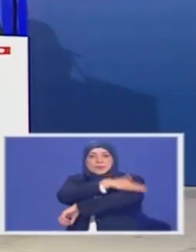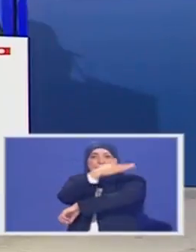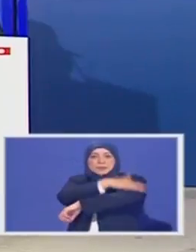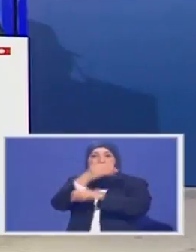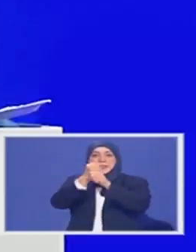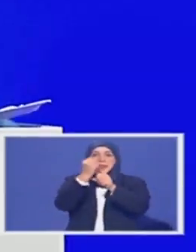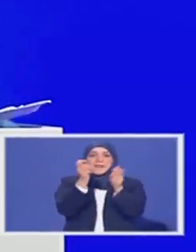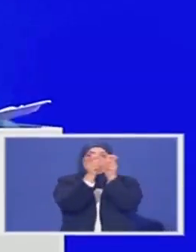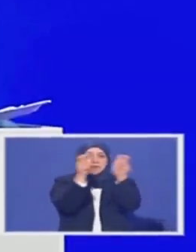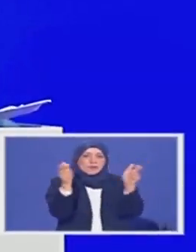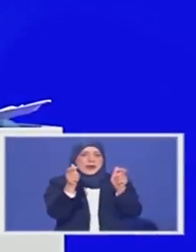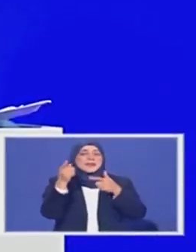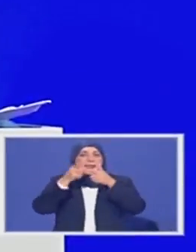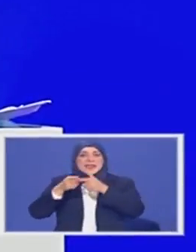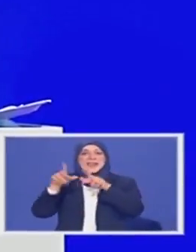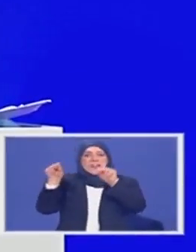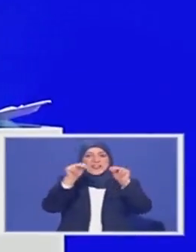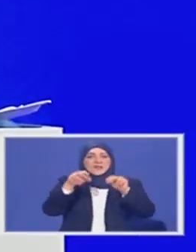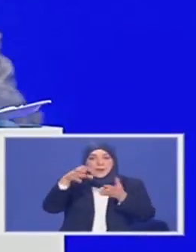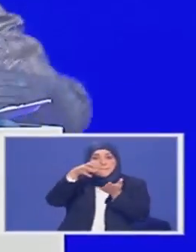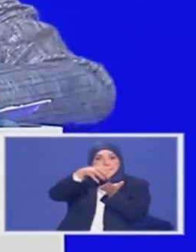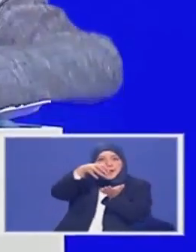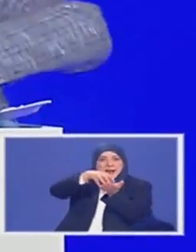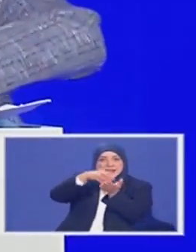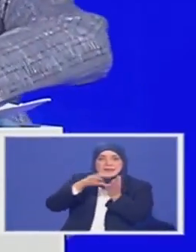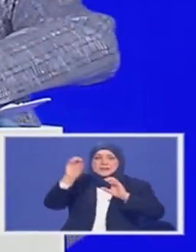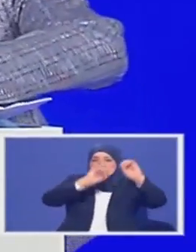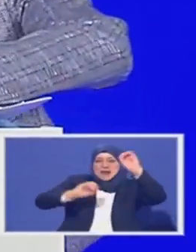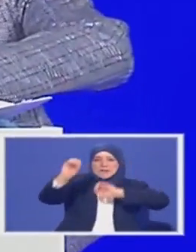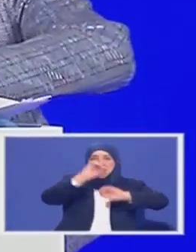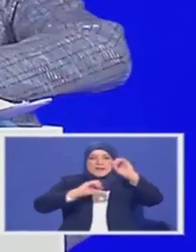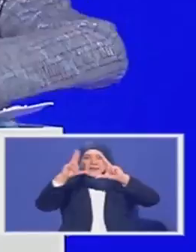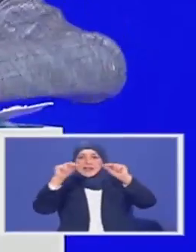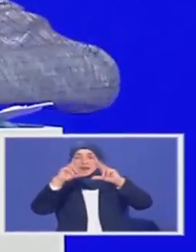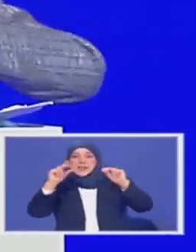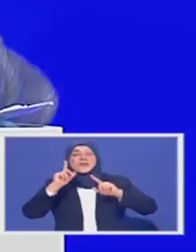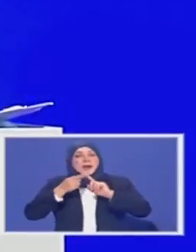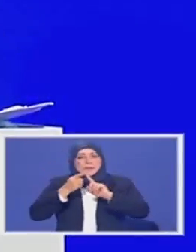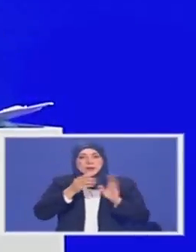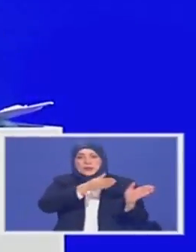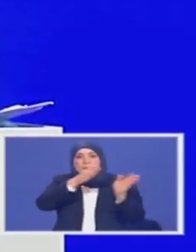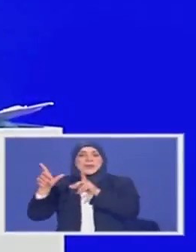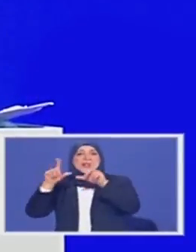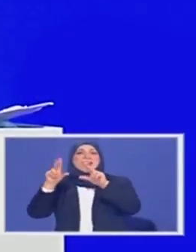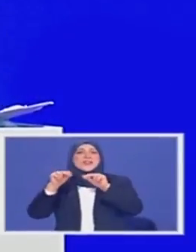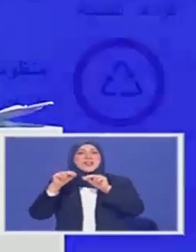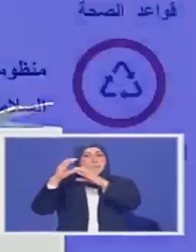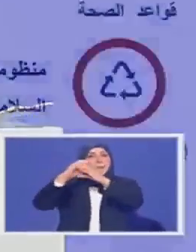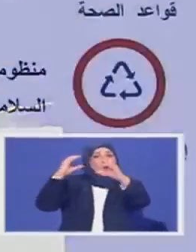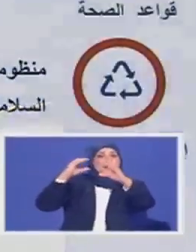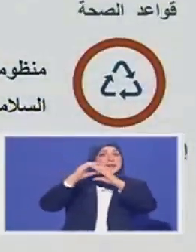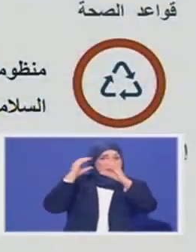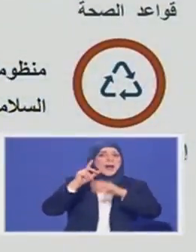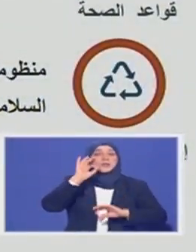في المؤسسة. السلامة الصحية للمقرات والتعقيم معناها مهم. النقل الذاتي بالنسبة للمؤسسات هذا اليوم جاري